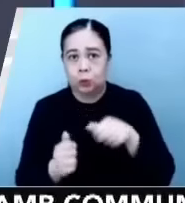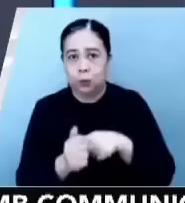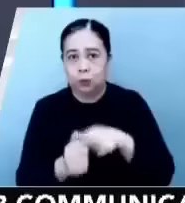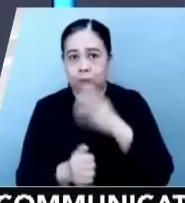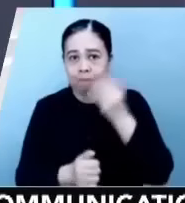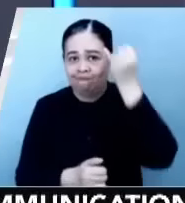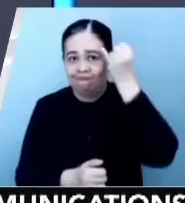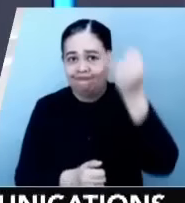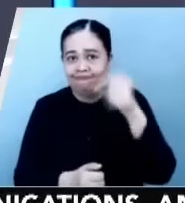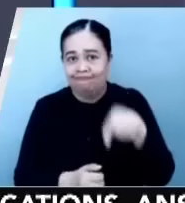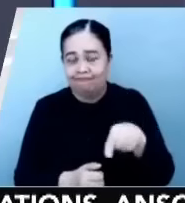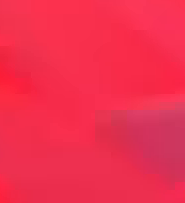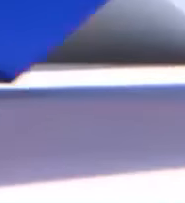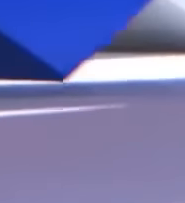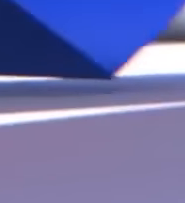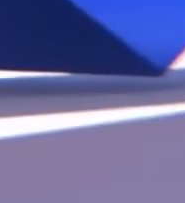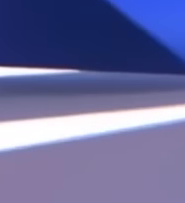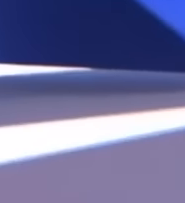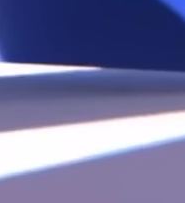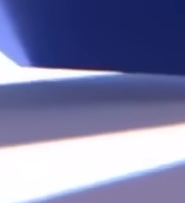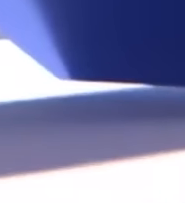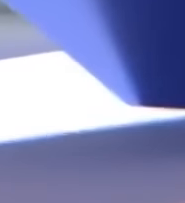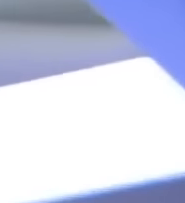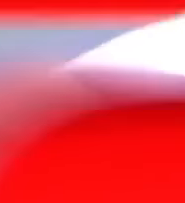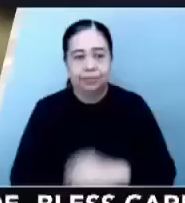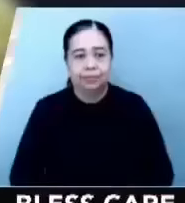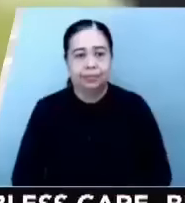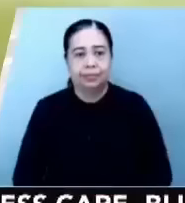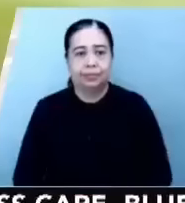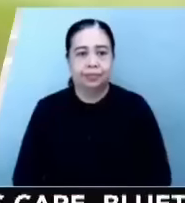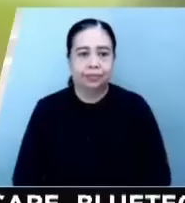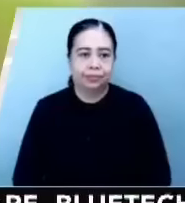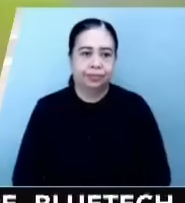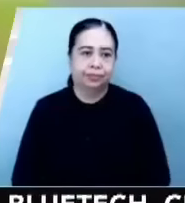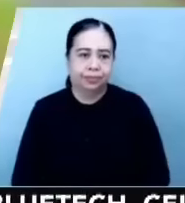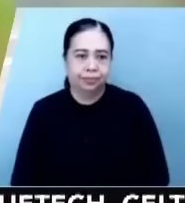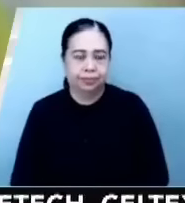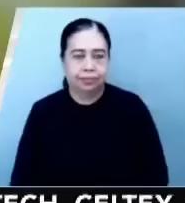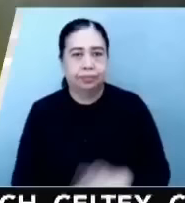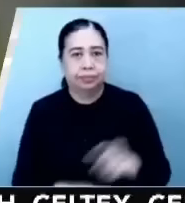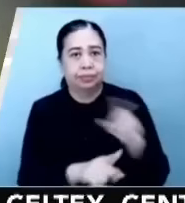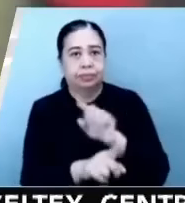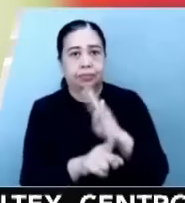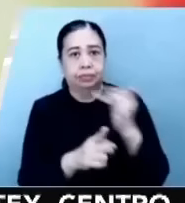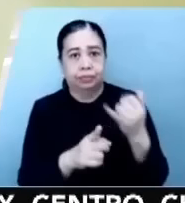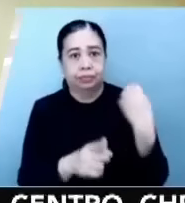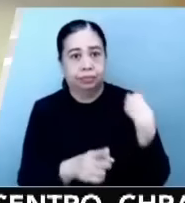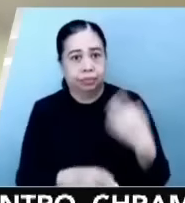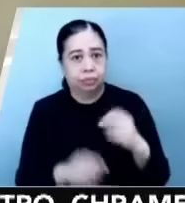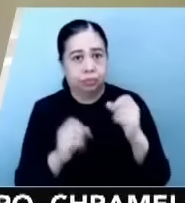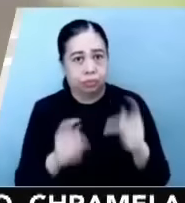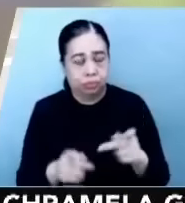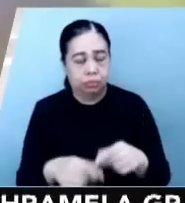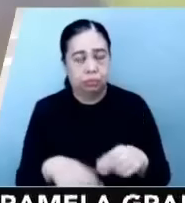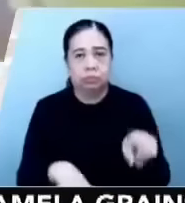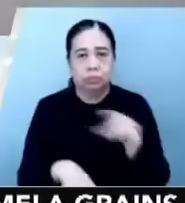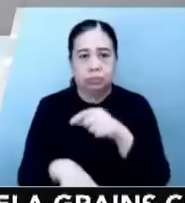Nakatutok si Oscar Oida. Barangay Official. Okay, media. Gamit ang bolt